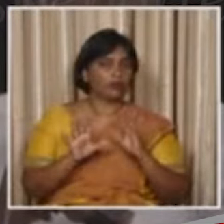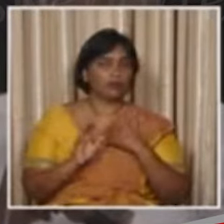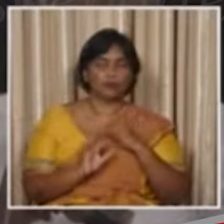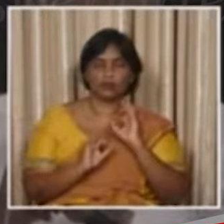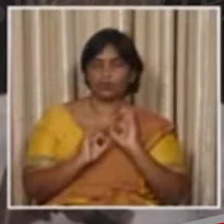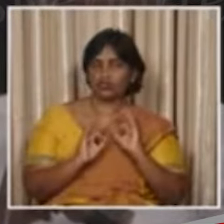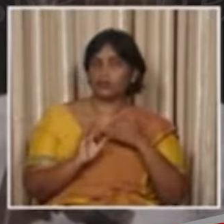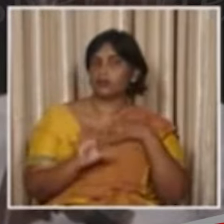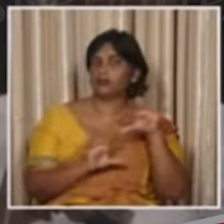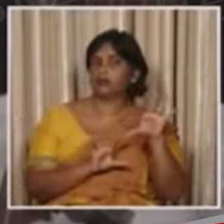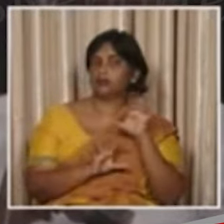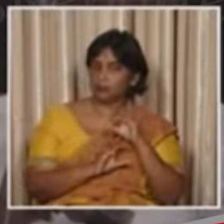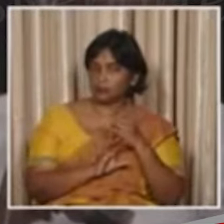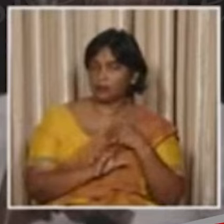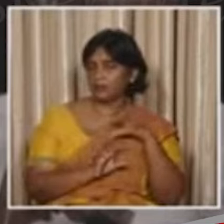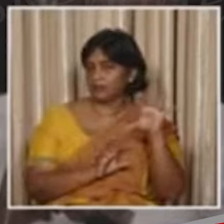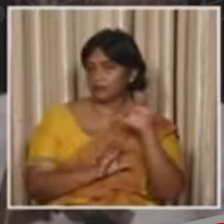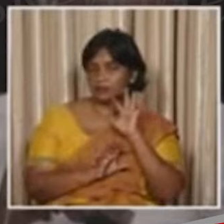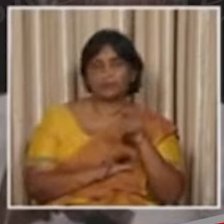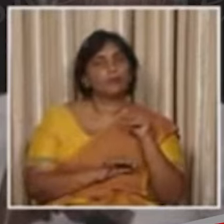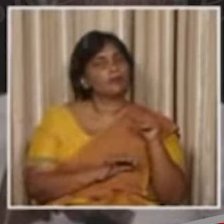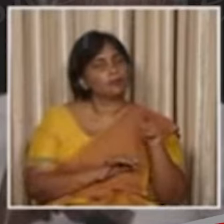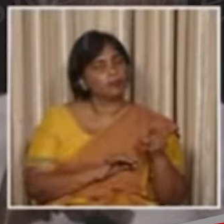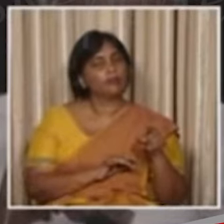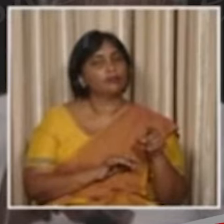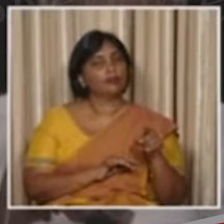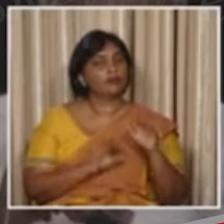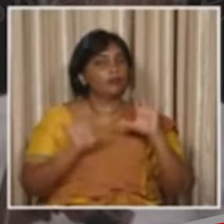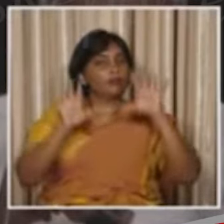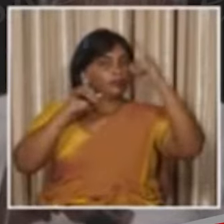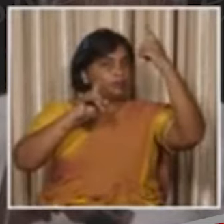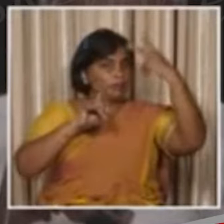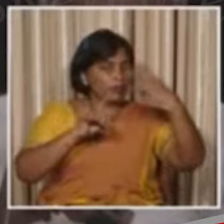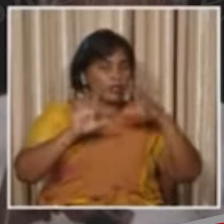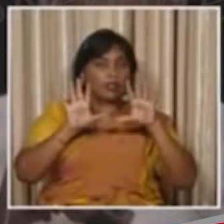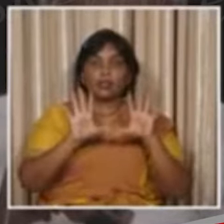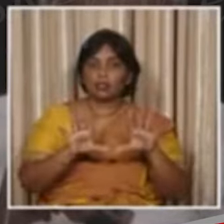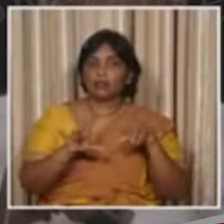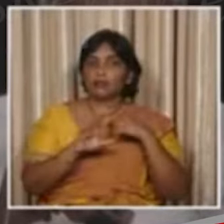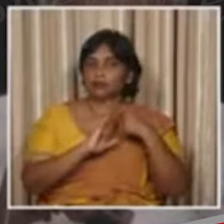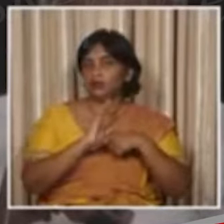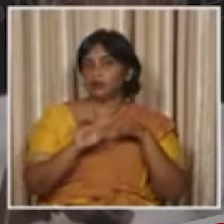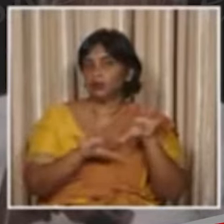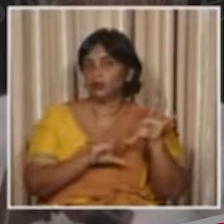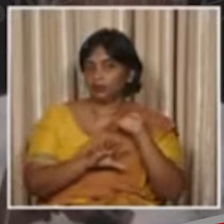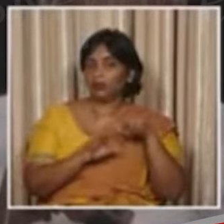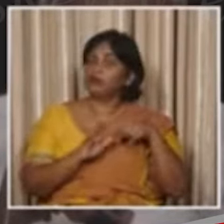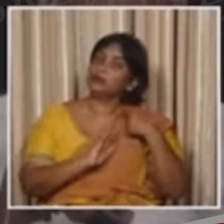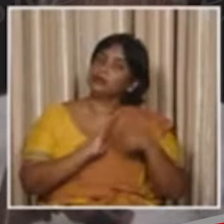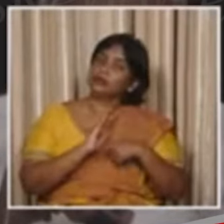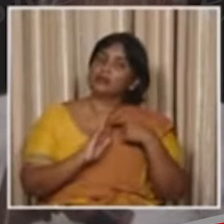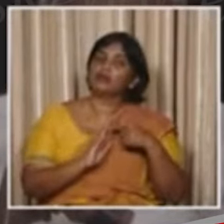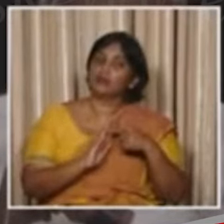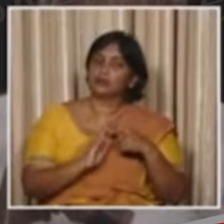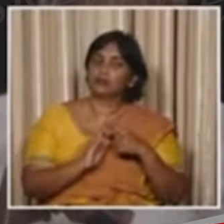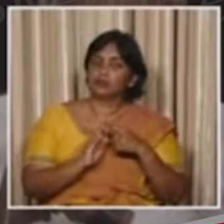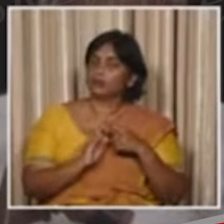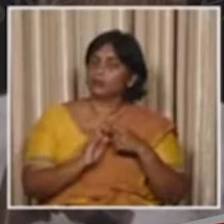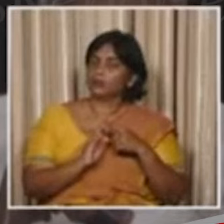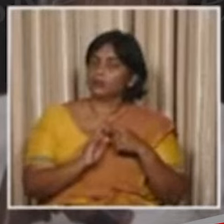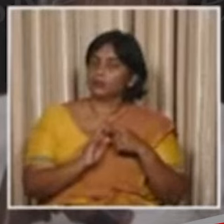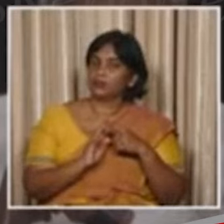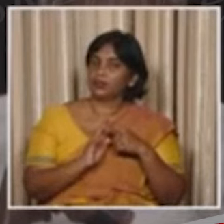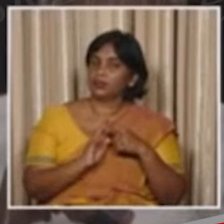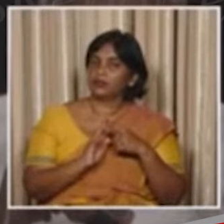රටක් හැටියට අපි තෝරගෙන තියෙනවා. මේක 10 වෙනි රටක් විදියට අපිට තෝරගෙන තියෙනවා. දැනට ලංකාවේ BOP මේ